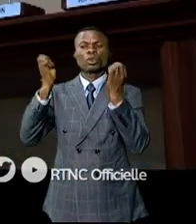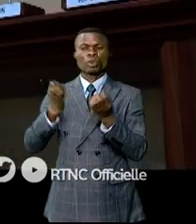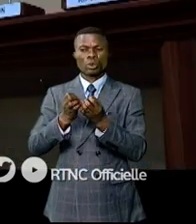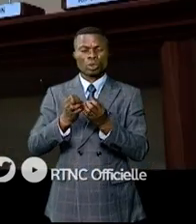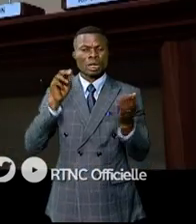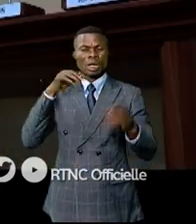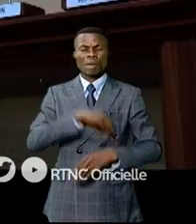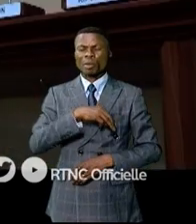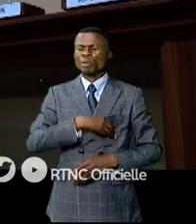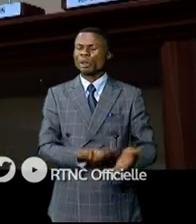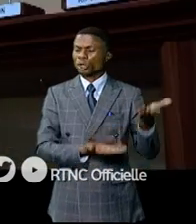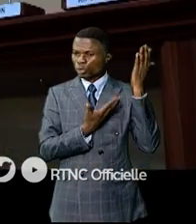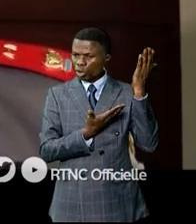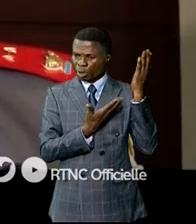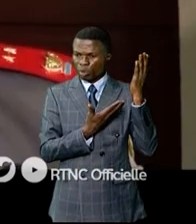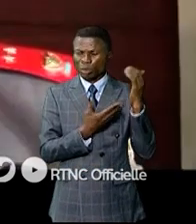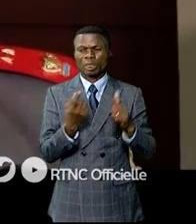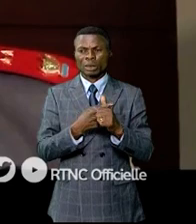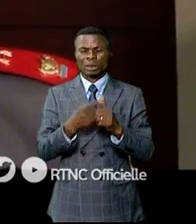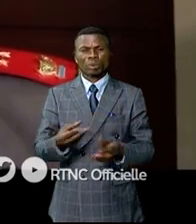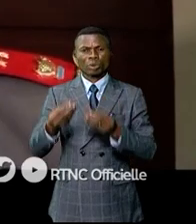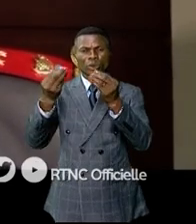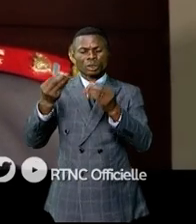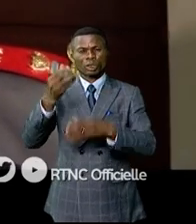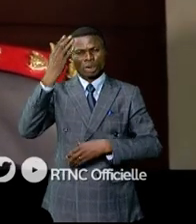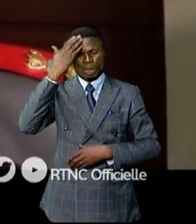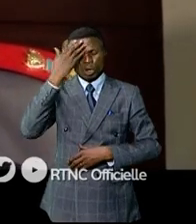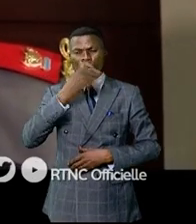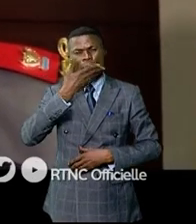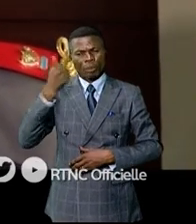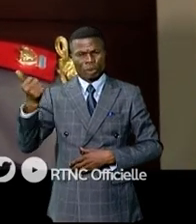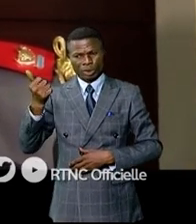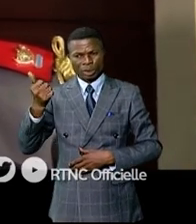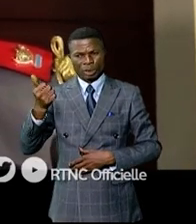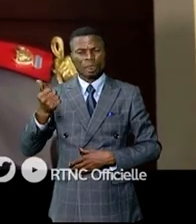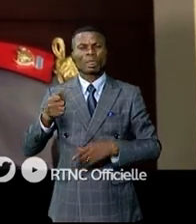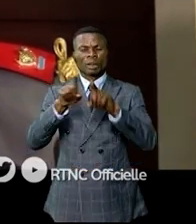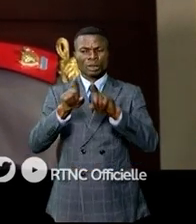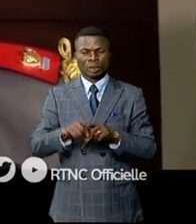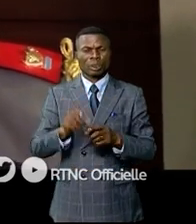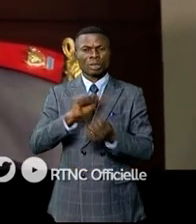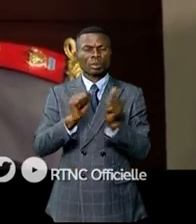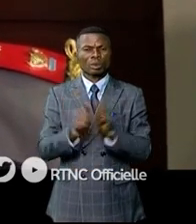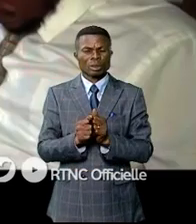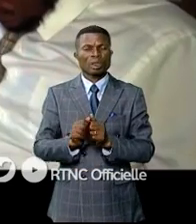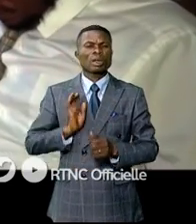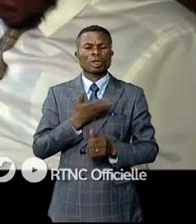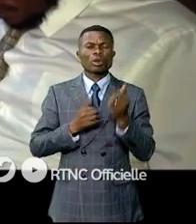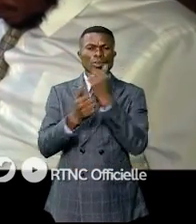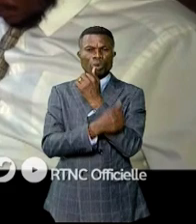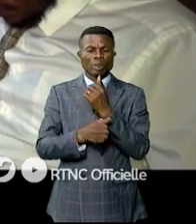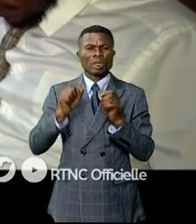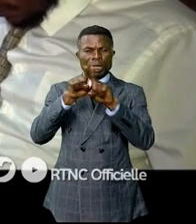deux missions fondamentales, à savoir donner des connaissances dans une approche holistique sur les questions nationales